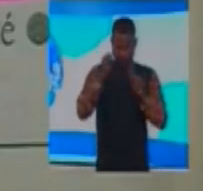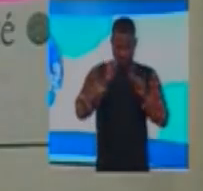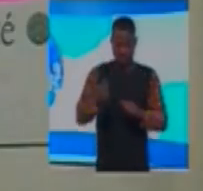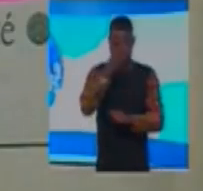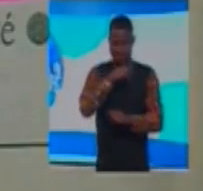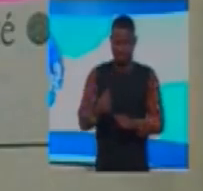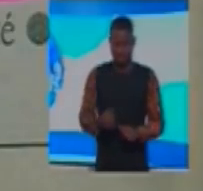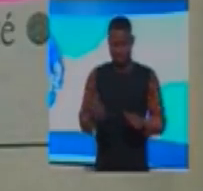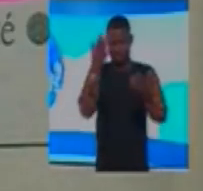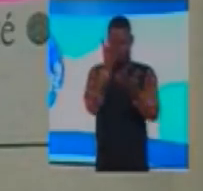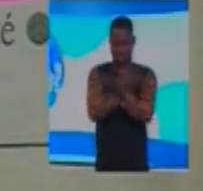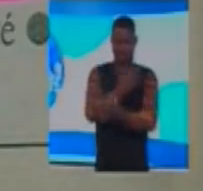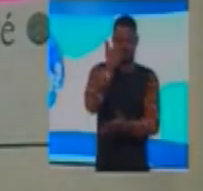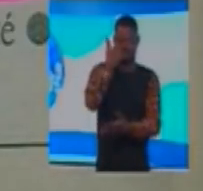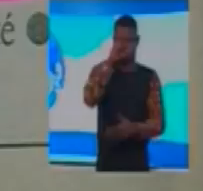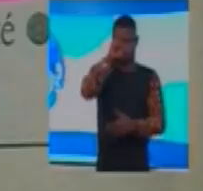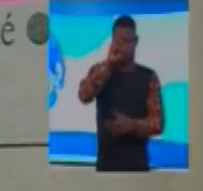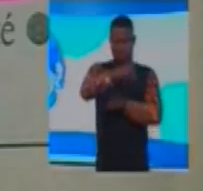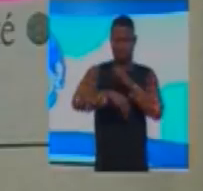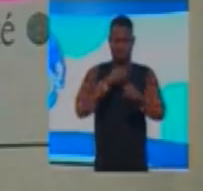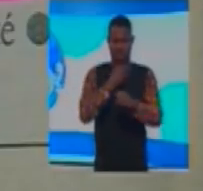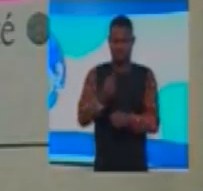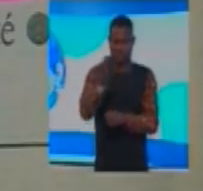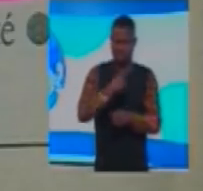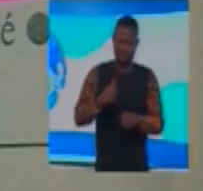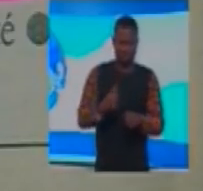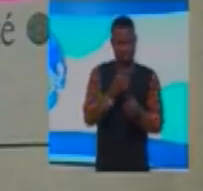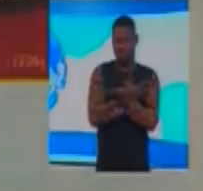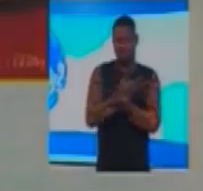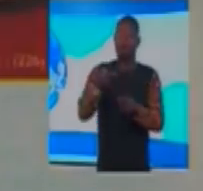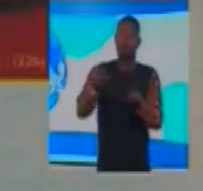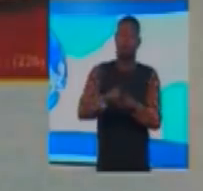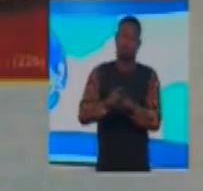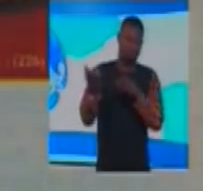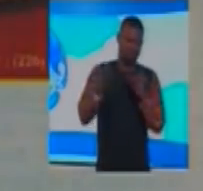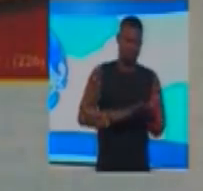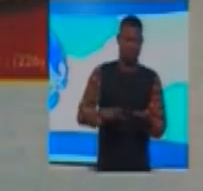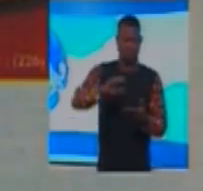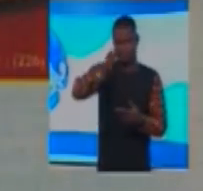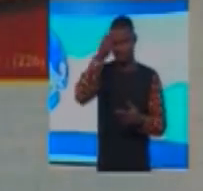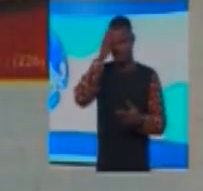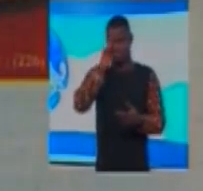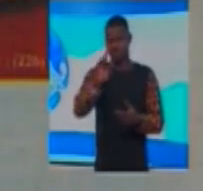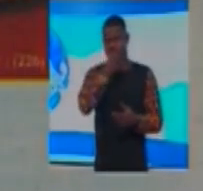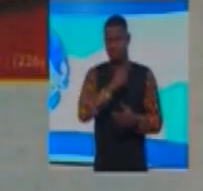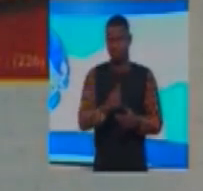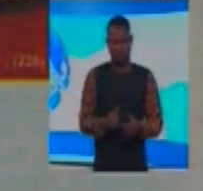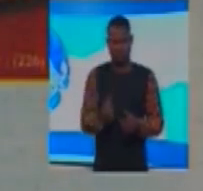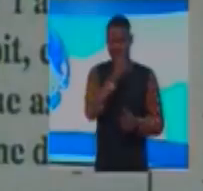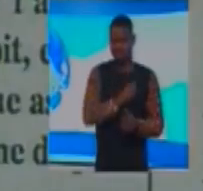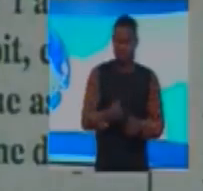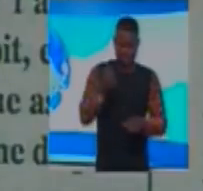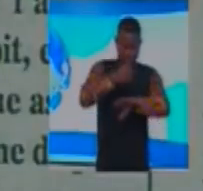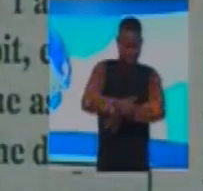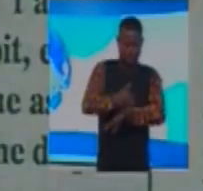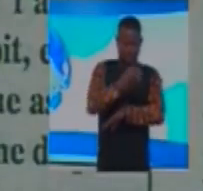condamnation à 30 ans de prison ou même à perpétuité, relève le journal. 18 fois coupable, ce n'est pas pour rien que Bosco